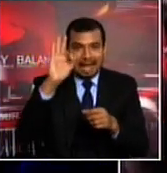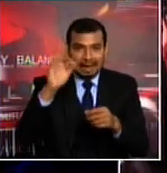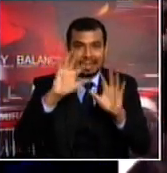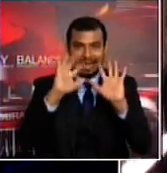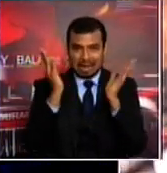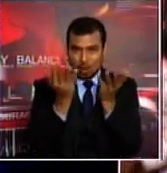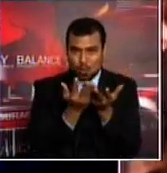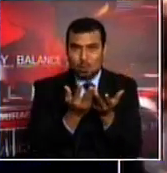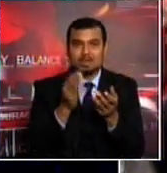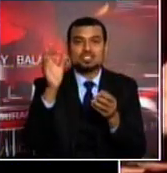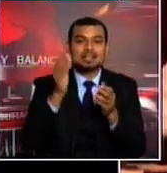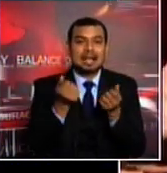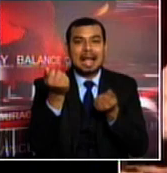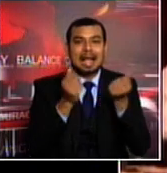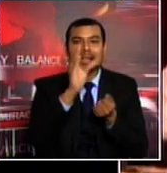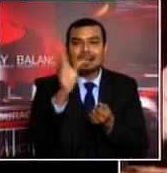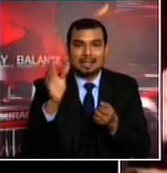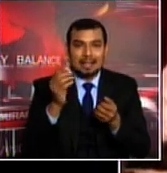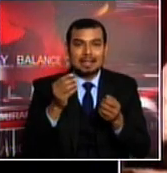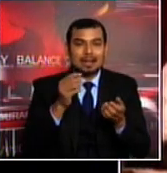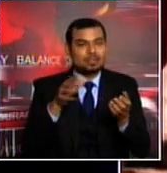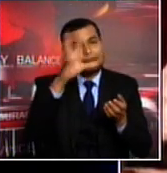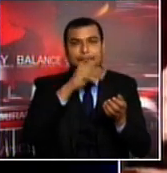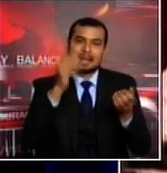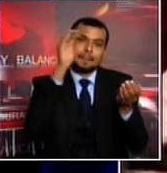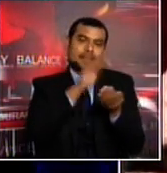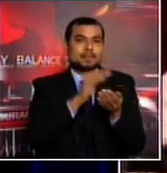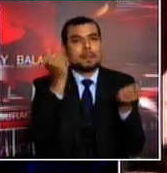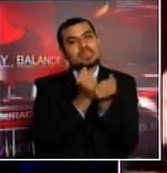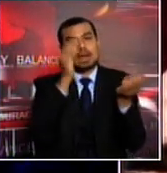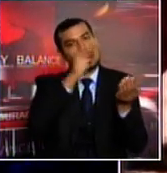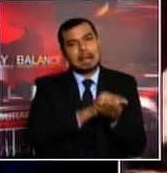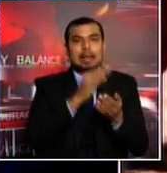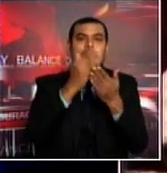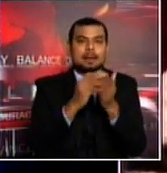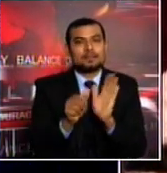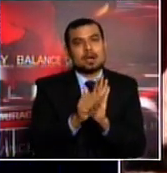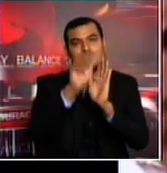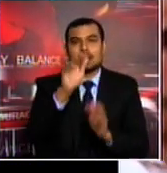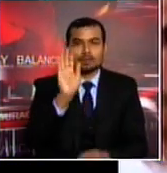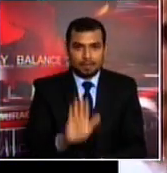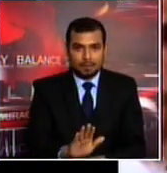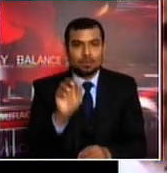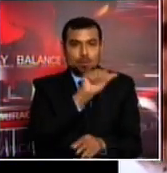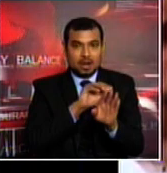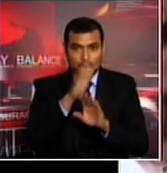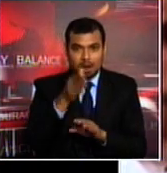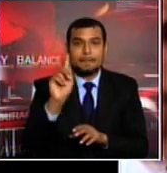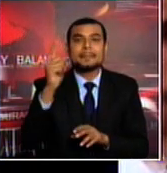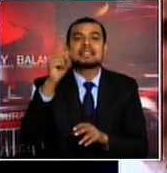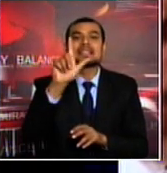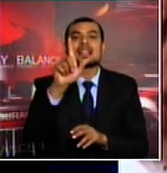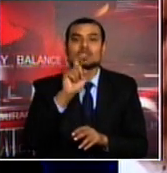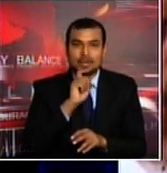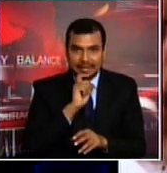घेराउदेखि सवारी साधन ग्यारेजमा थन्काउनेसम्मका कार्यक्रम अघि सारेका छन्। उनीहरूले